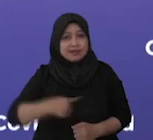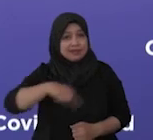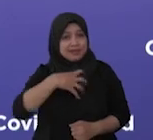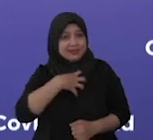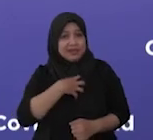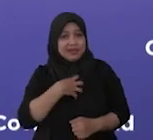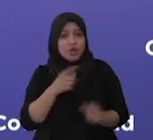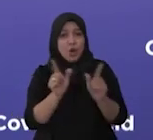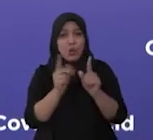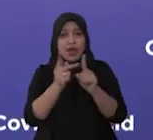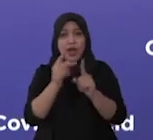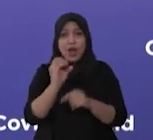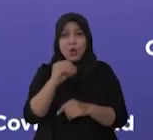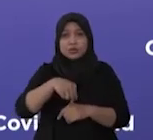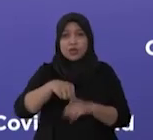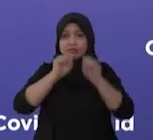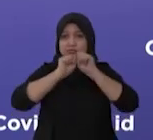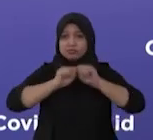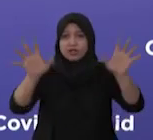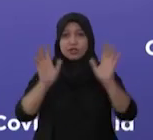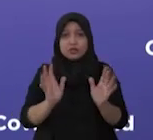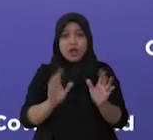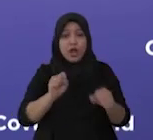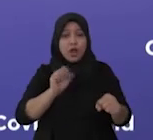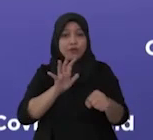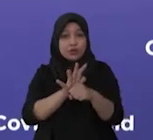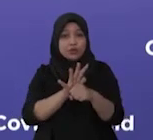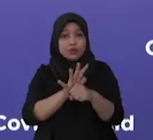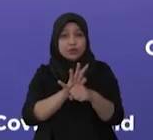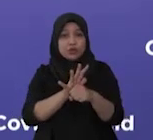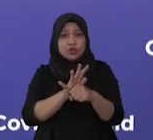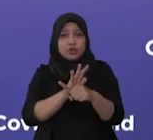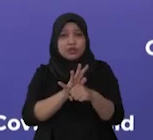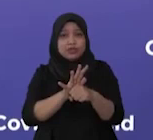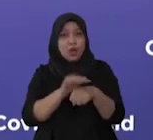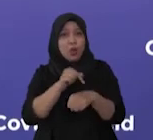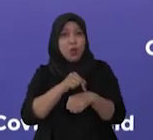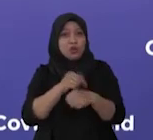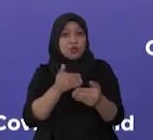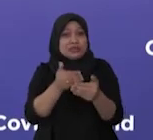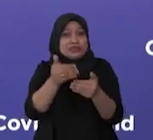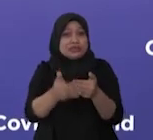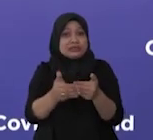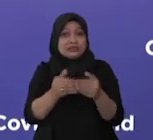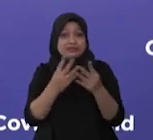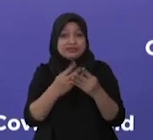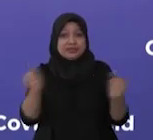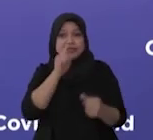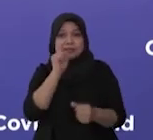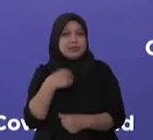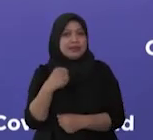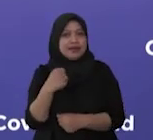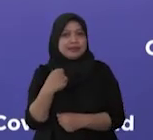nih karena Who sendiri juga sudah merilis bahwa virus ini tidak akan dalam waktu singkat hilang di muka bumi